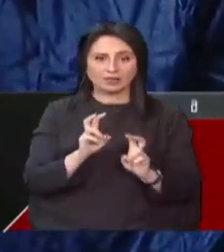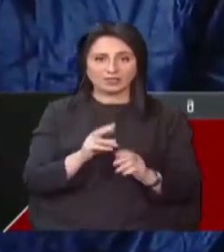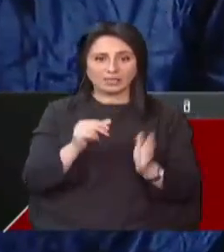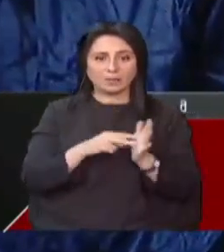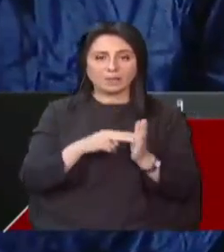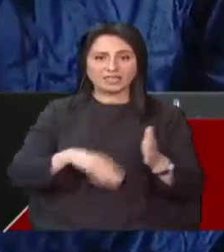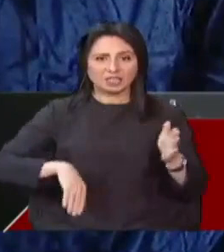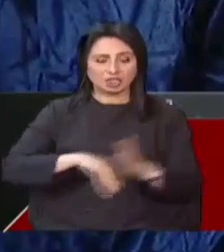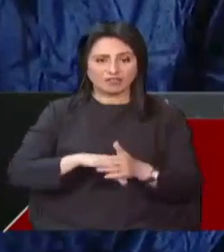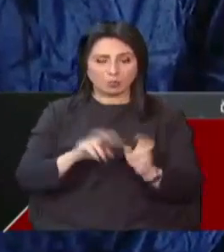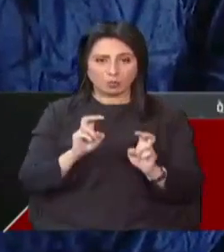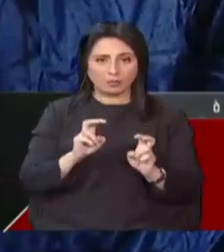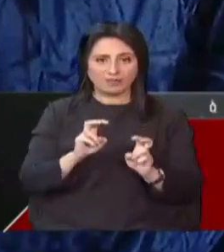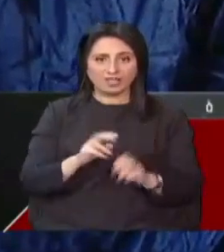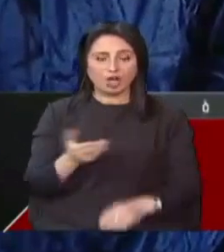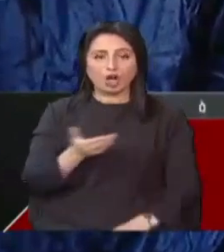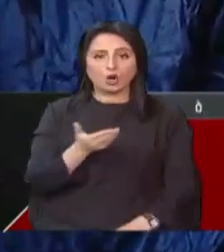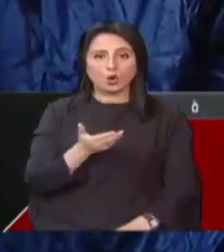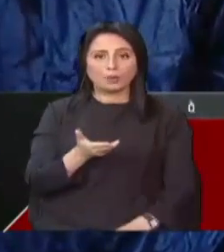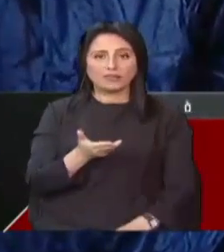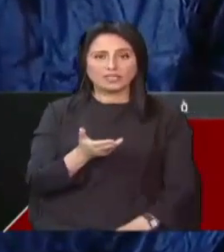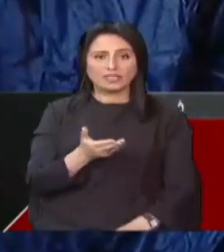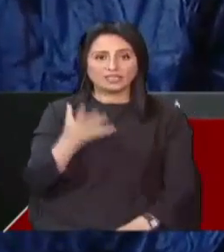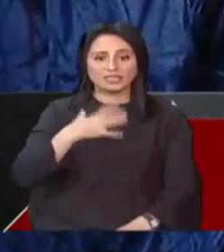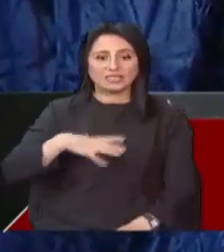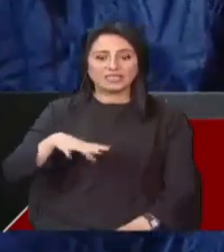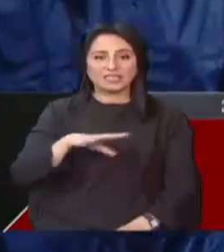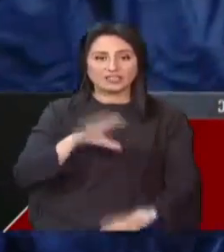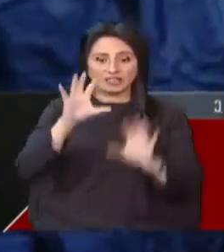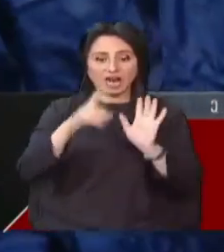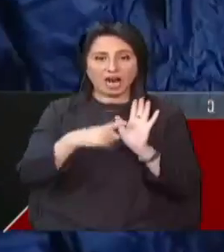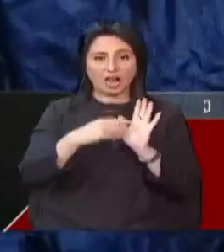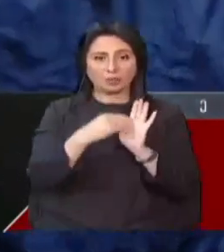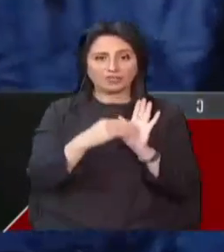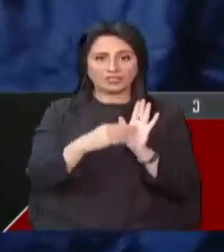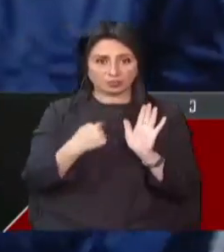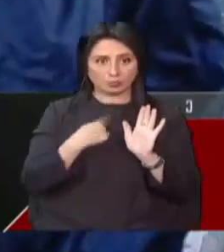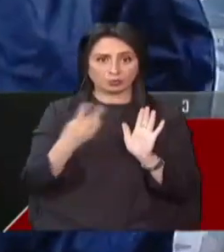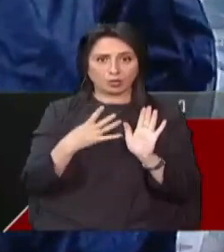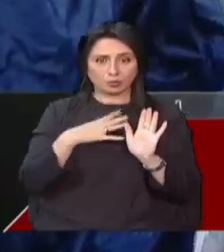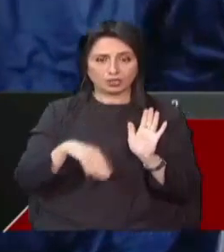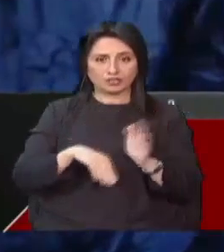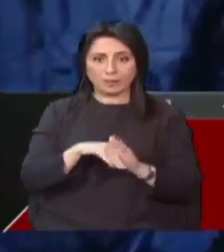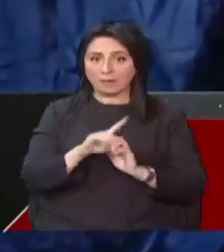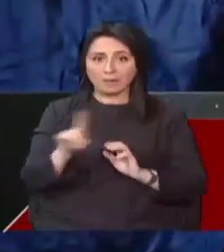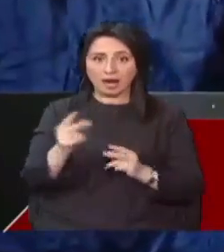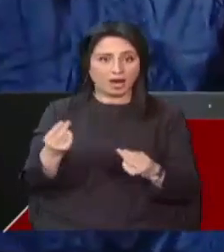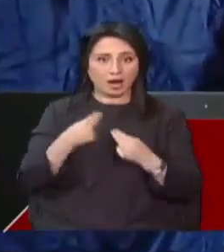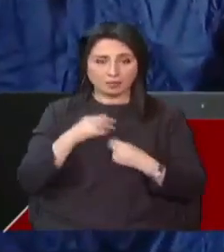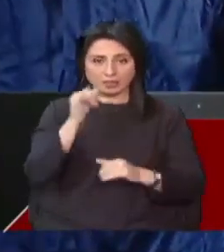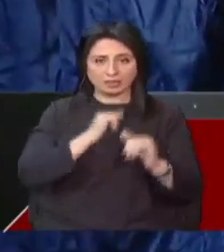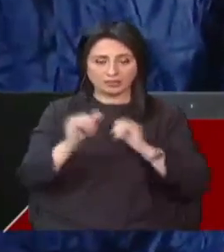ფასიანი შვებულები, რომელიც საქართველოს კანონმდებლობაში წერია რომ ეკუთვნის, მაგრამ არ